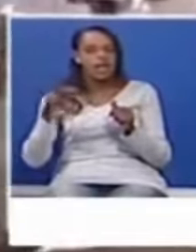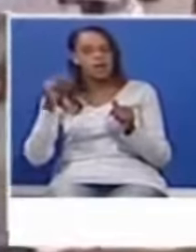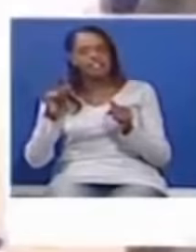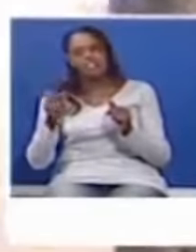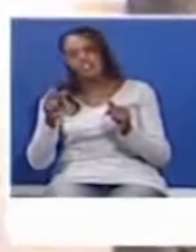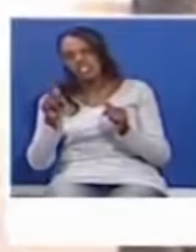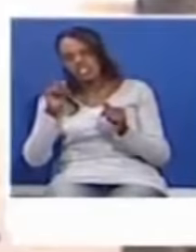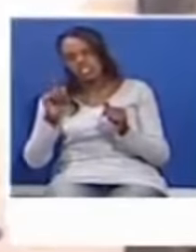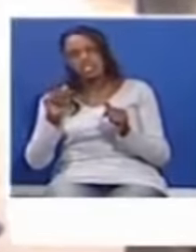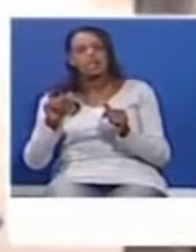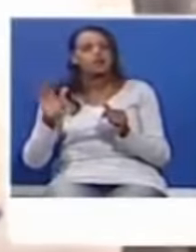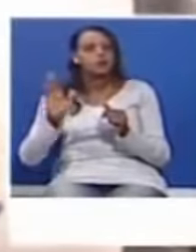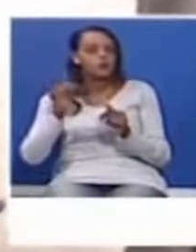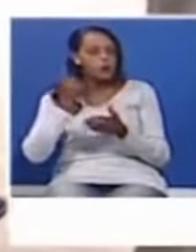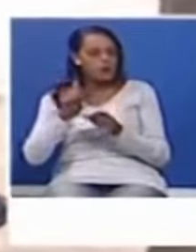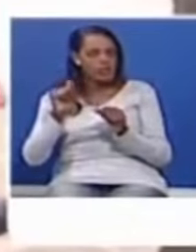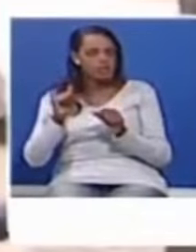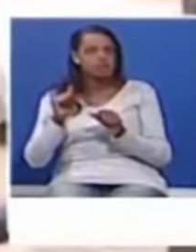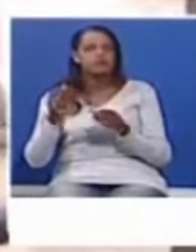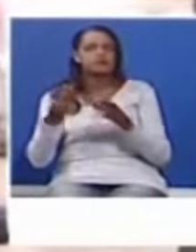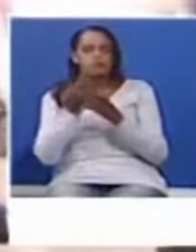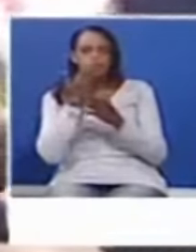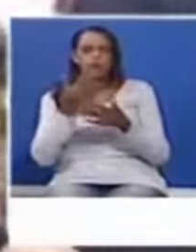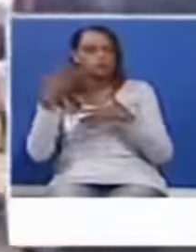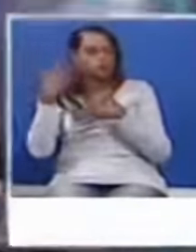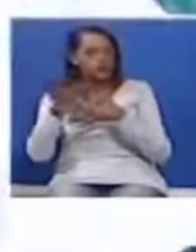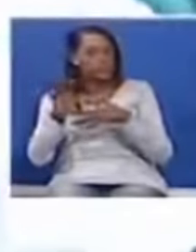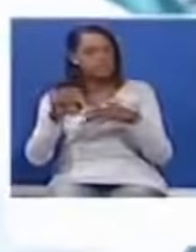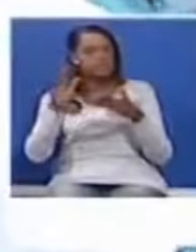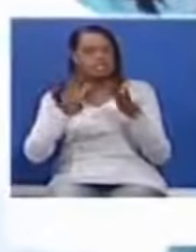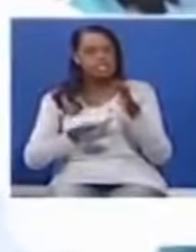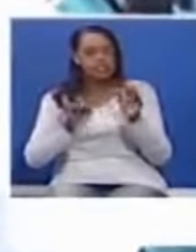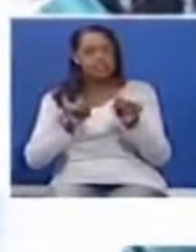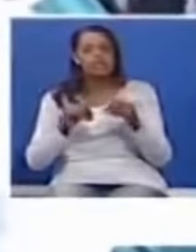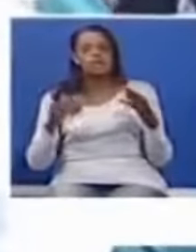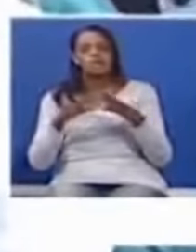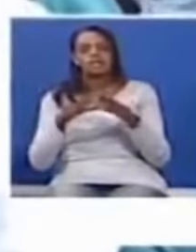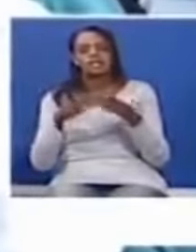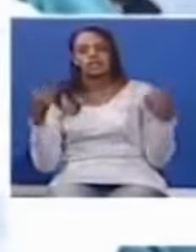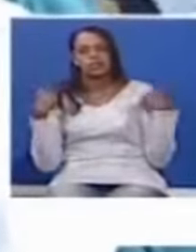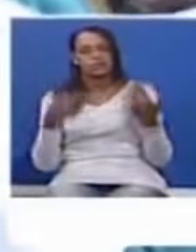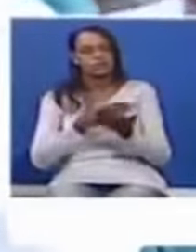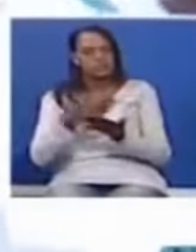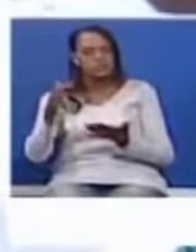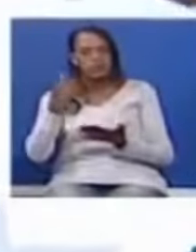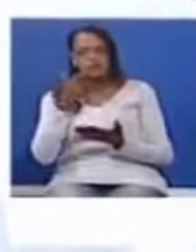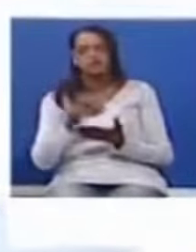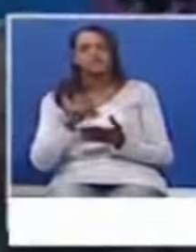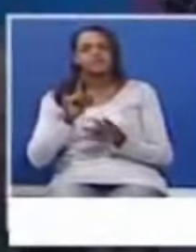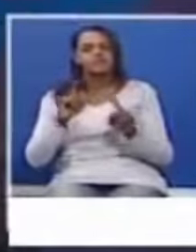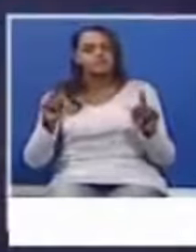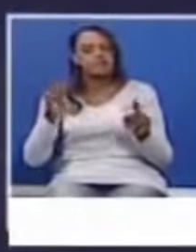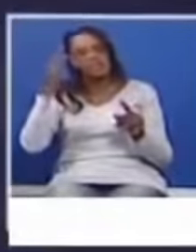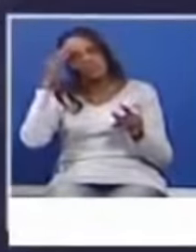ነፋሲት እምባትካላ ጊንዳዕን ዶንጎሎን ብፅቡቅ ከም እንተሰላሰለ ኣብተን ዝተረፋ ምምሕዳራት ከባቢ ድማ ክቕፅል ምዃኑ ኣፍሊጦም። ነቶም